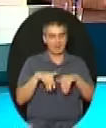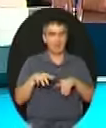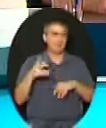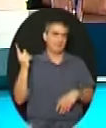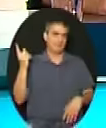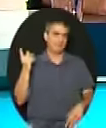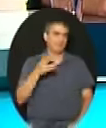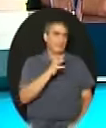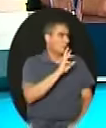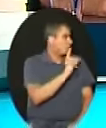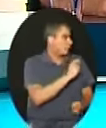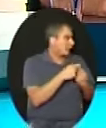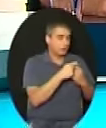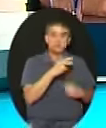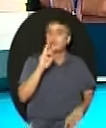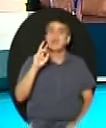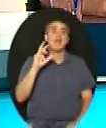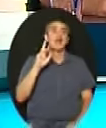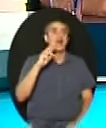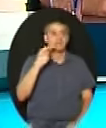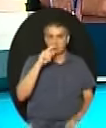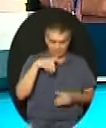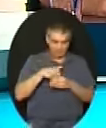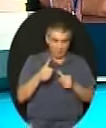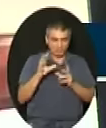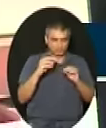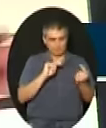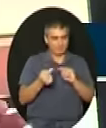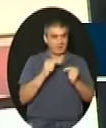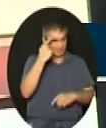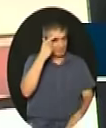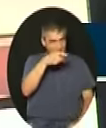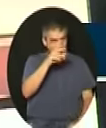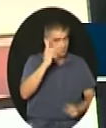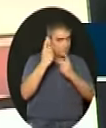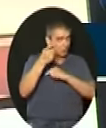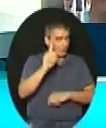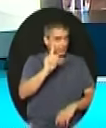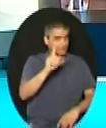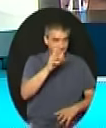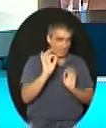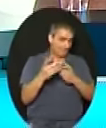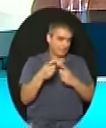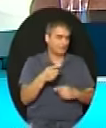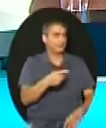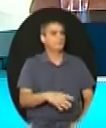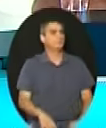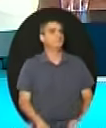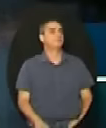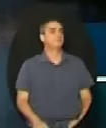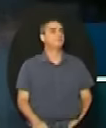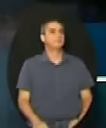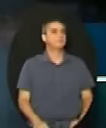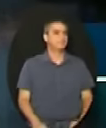אתה רוצה מדרוקר? ולארג'י איני מסמן, יש מאבק בתוך ערוץ 10. תדעו מה קורה. יואב, איך זה יגמר? תראה,